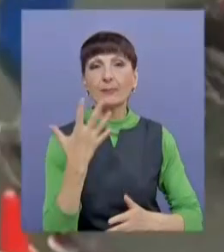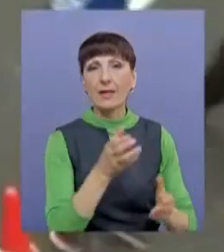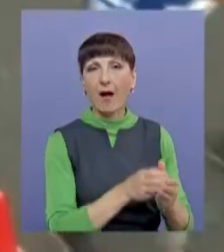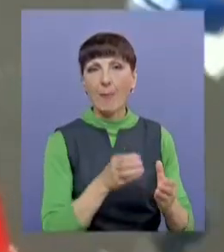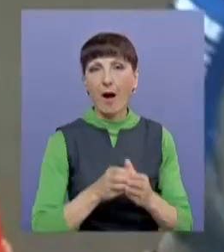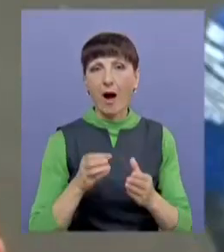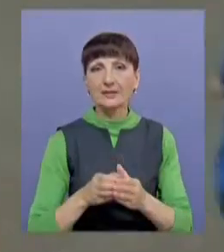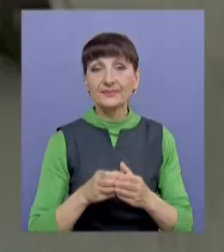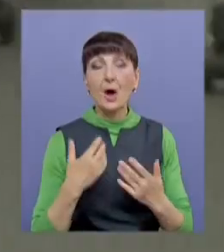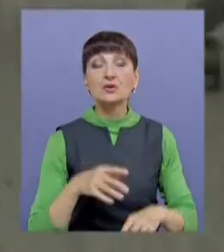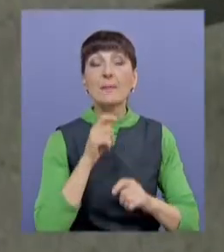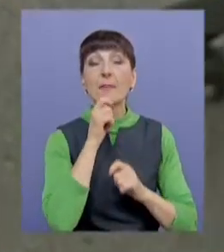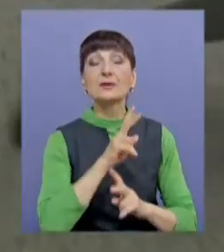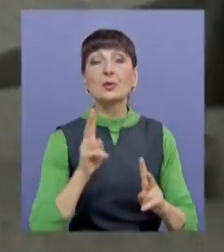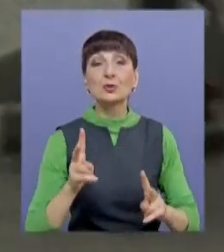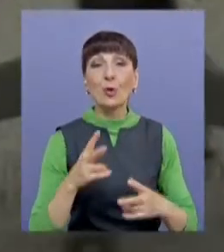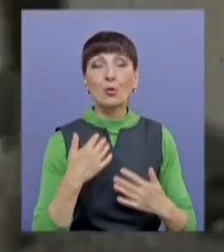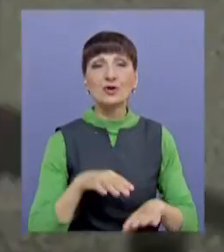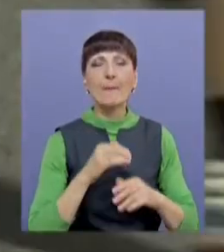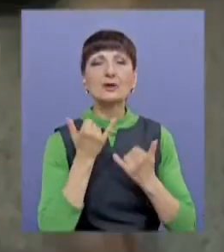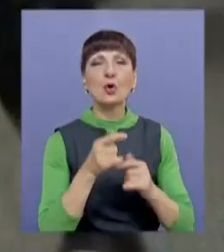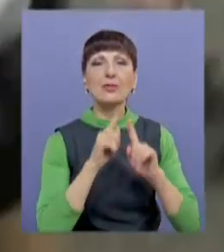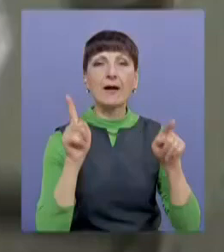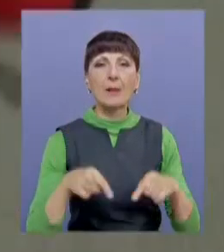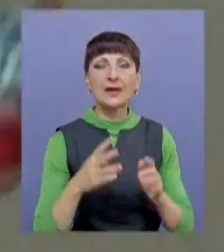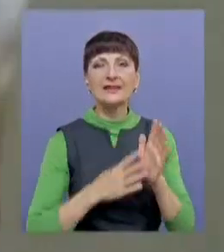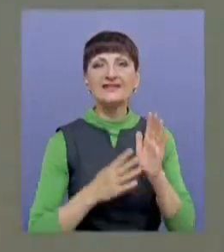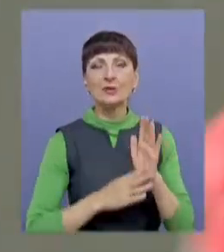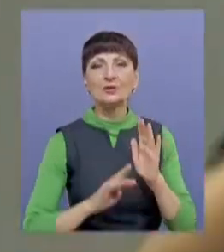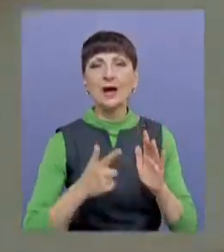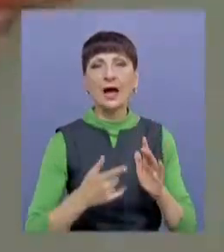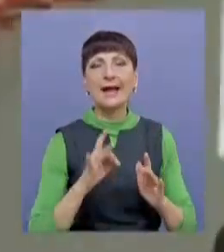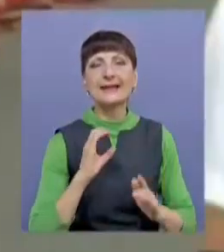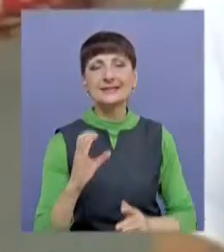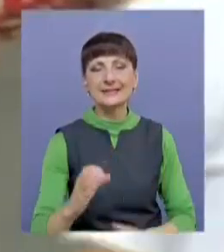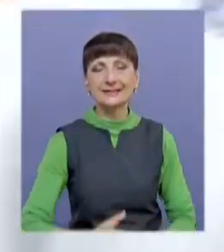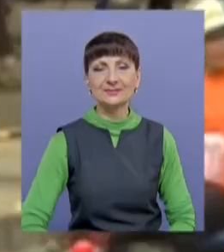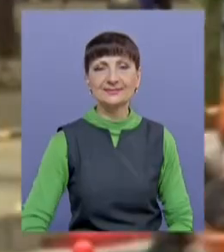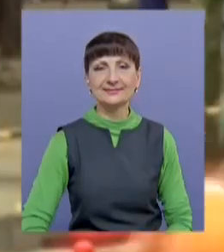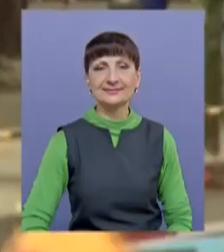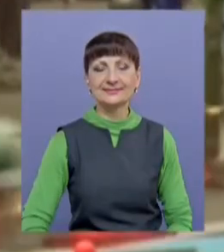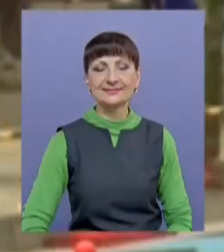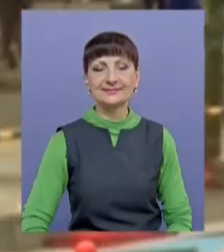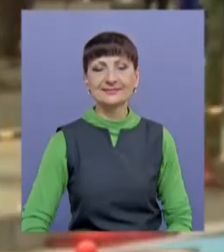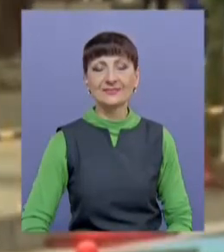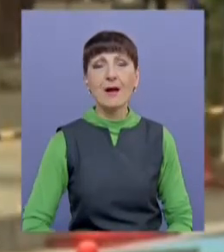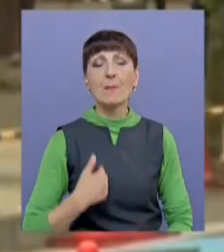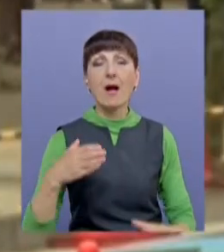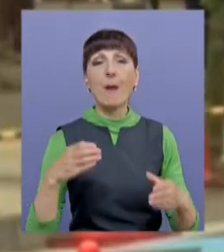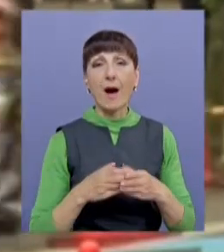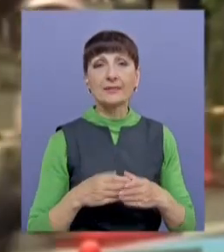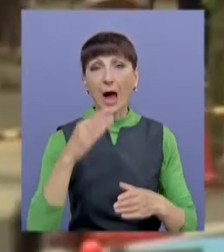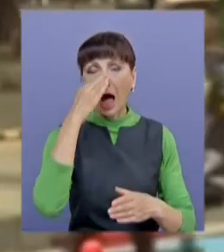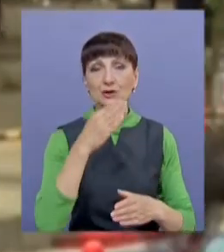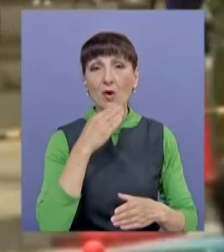команд. Наградой за победу стали почетная грамота и 90 килограммов риса местного производства. Мы команда отцов,